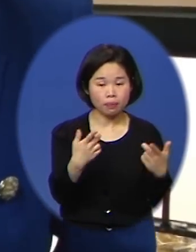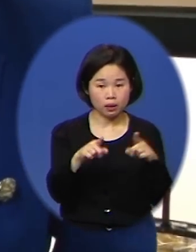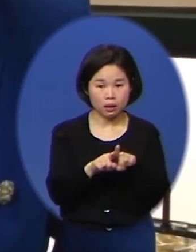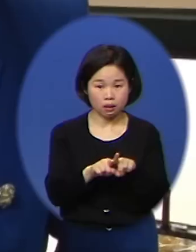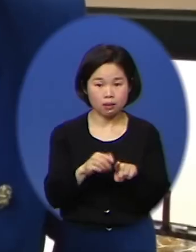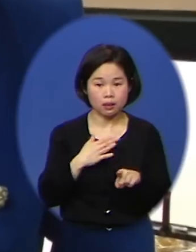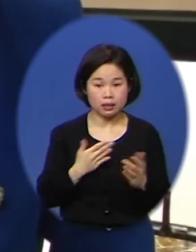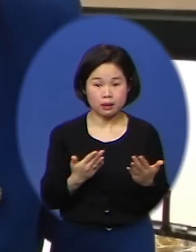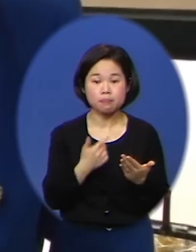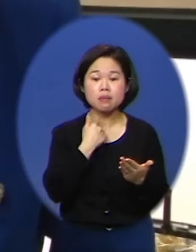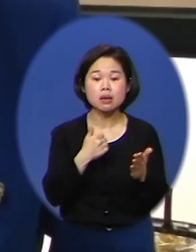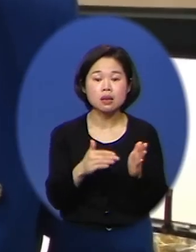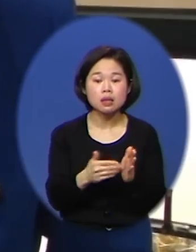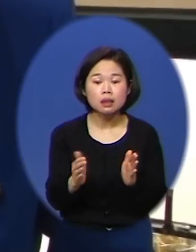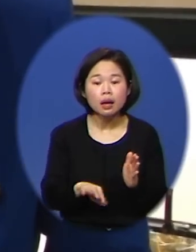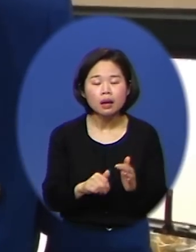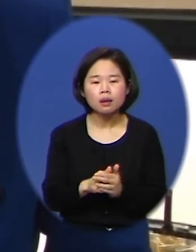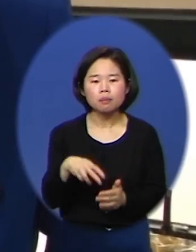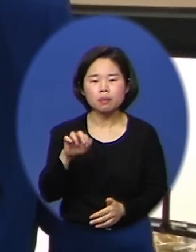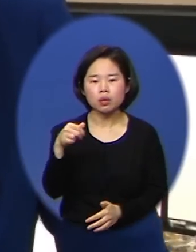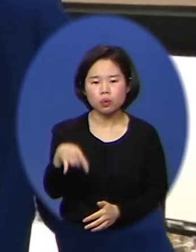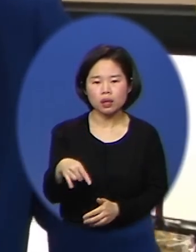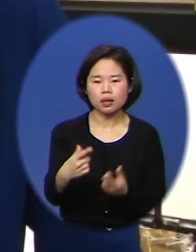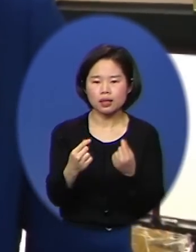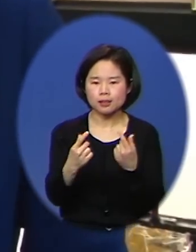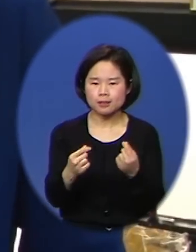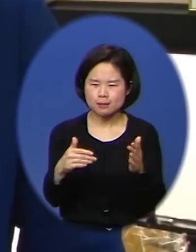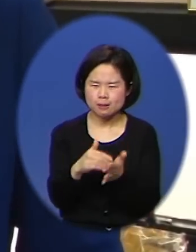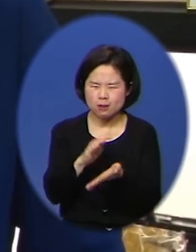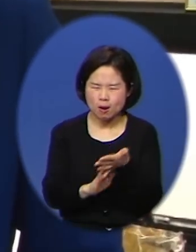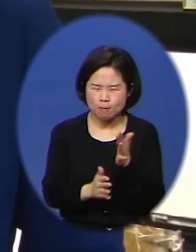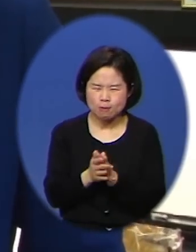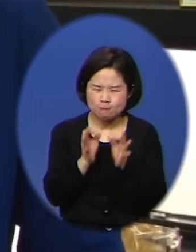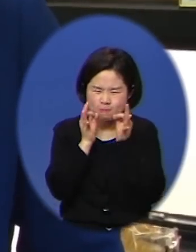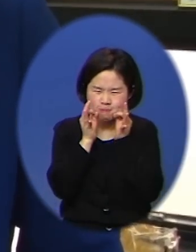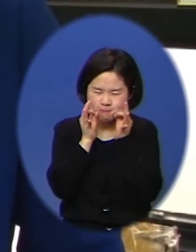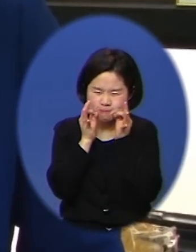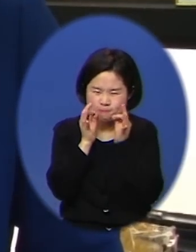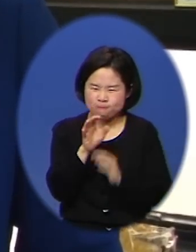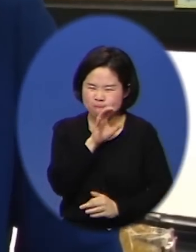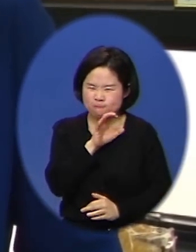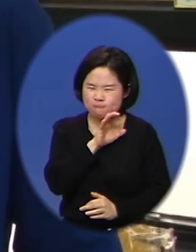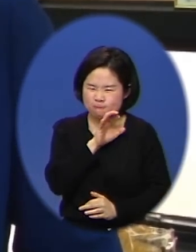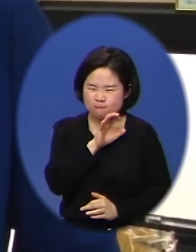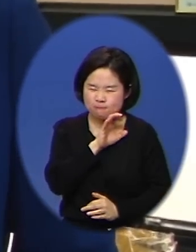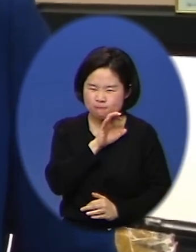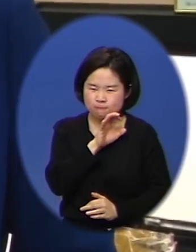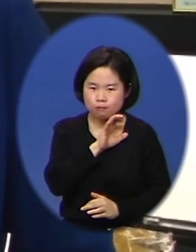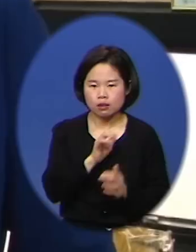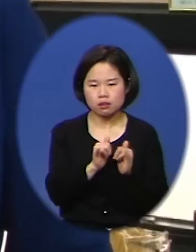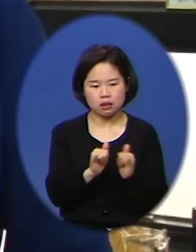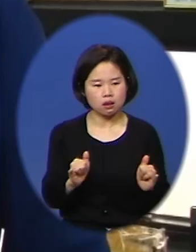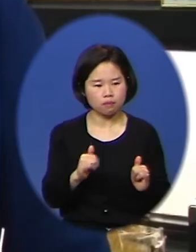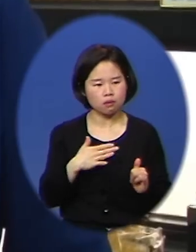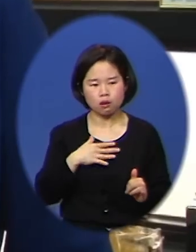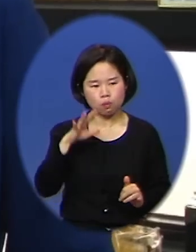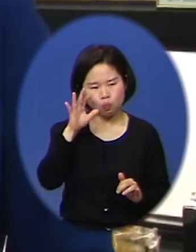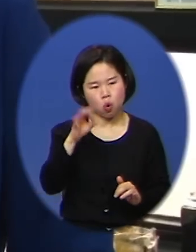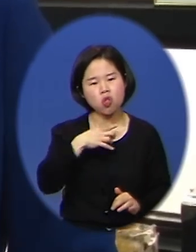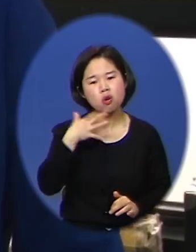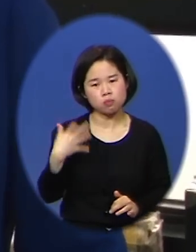그런데 미니처럼 이렇게 꾸준히 노력하고 최선을 다해서 자기 개발을 하는 배우는 없었습니다.